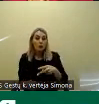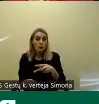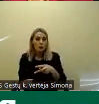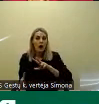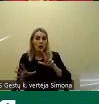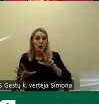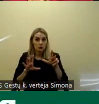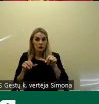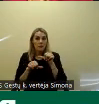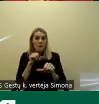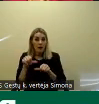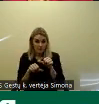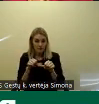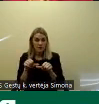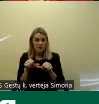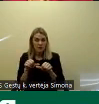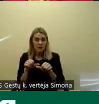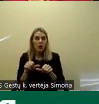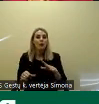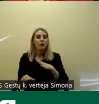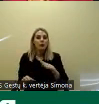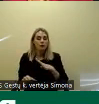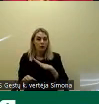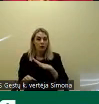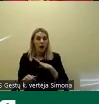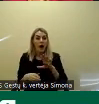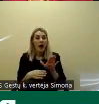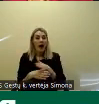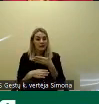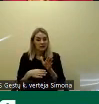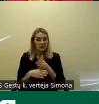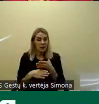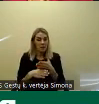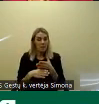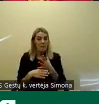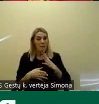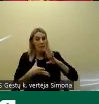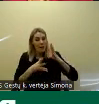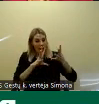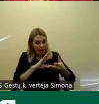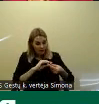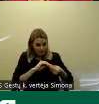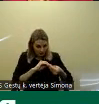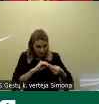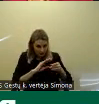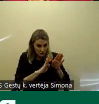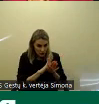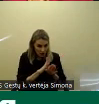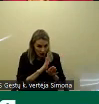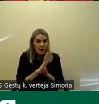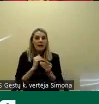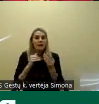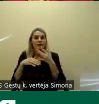2008 metais mes turėjom atskirai bendrasis ir integruojamasis programas.